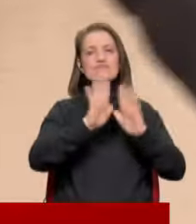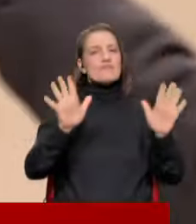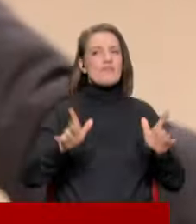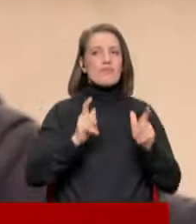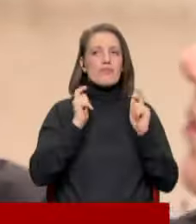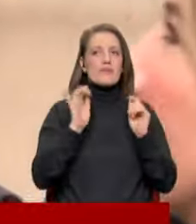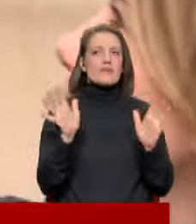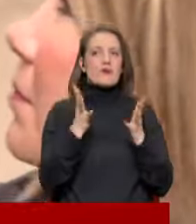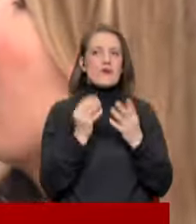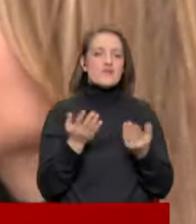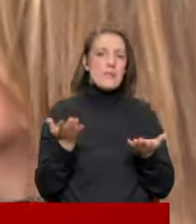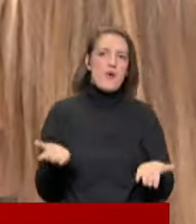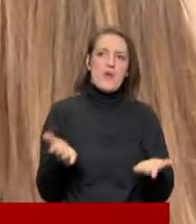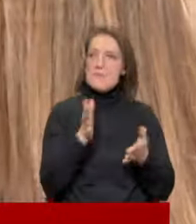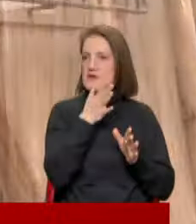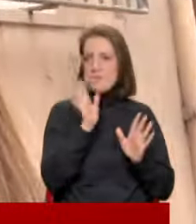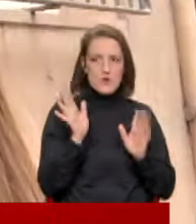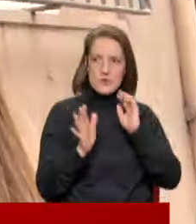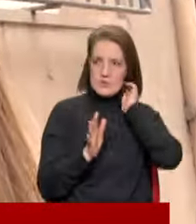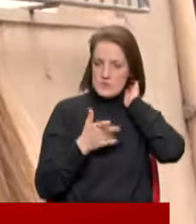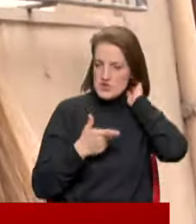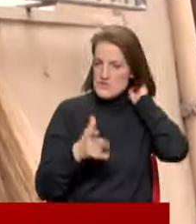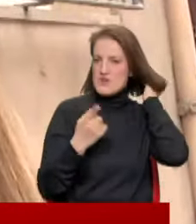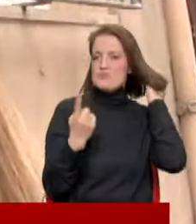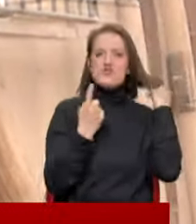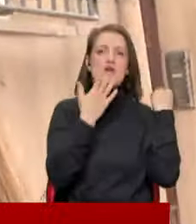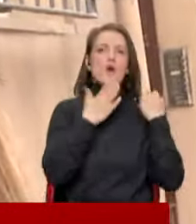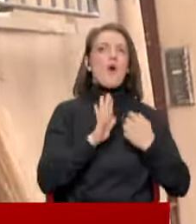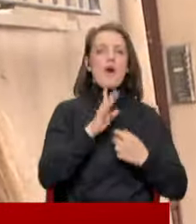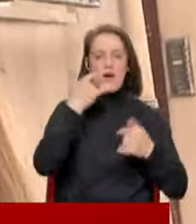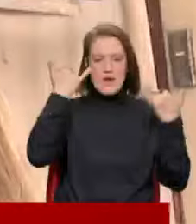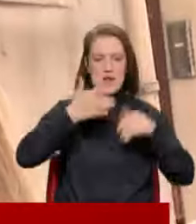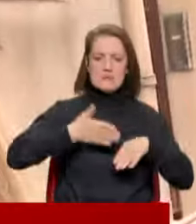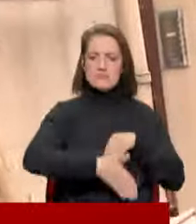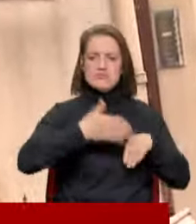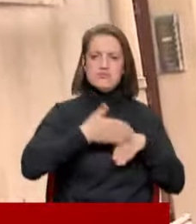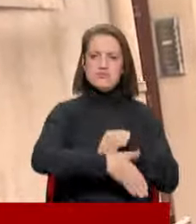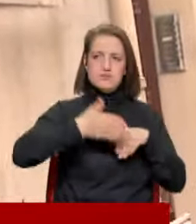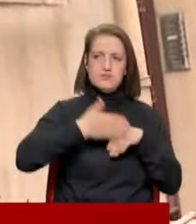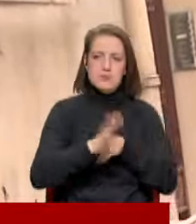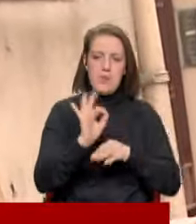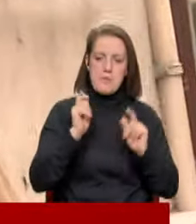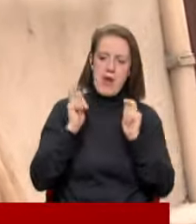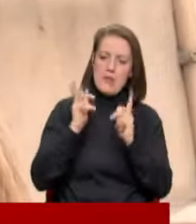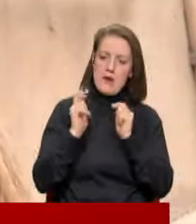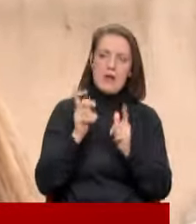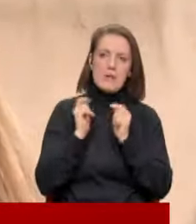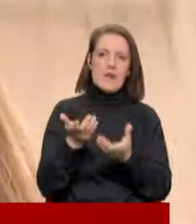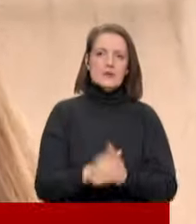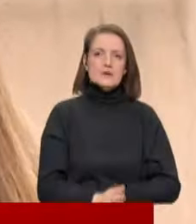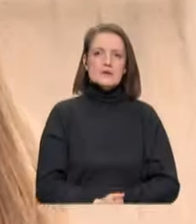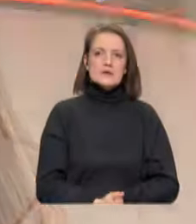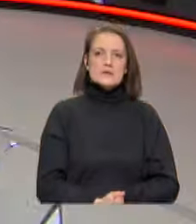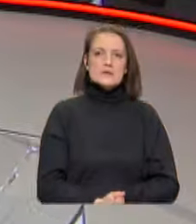pahalı ne olacak bu halimiz bilmiyorum ki çiftçiye bir şey verdiği yok inekleri kesiyorlar kesiyorlar böyle pahalı Pahalı